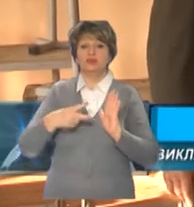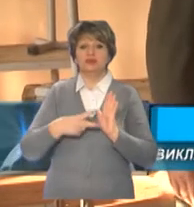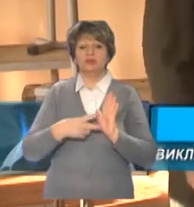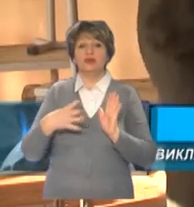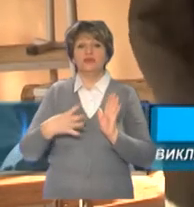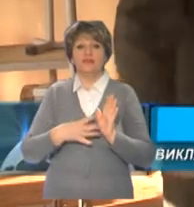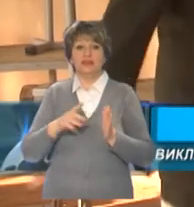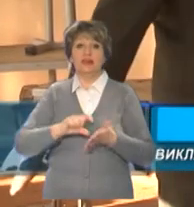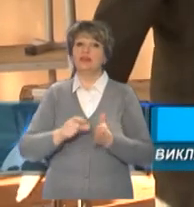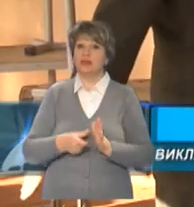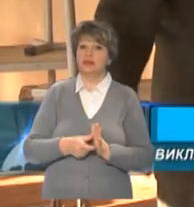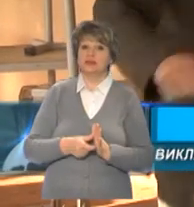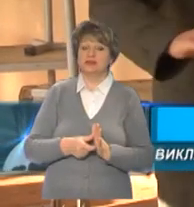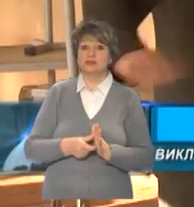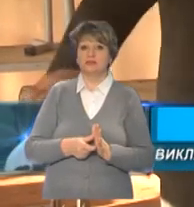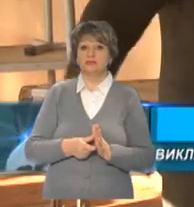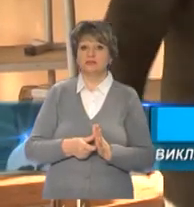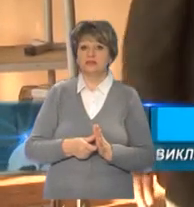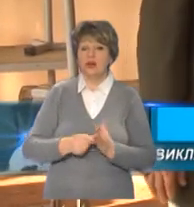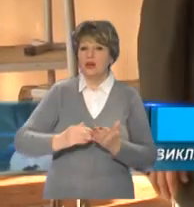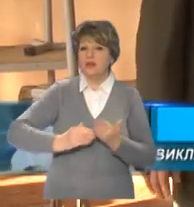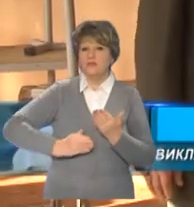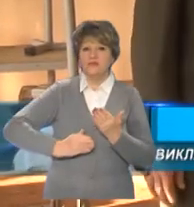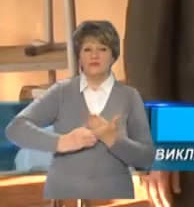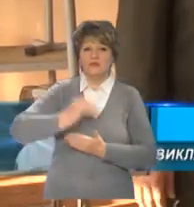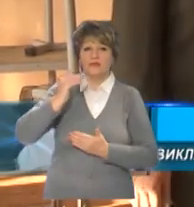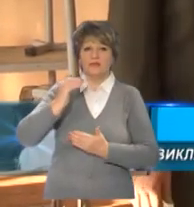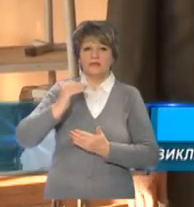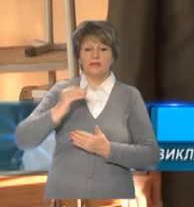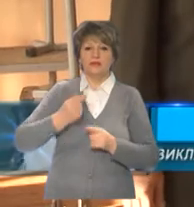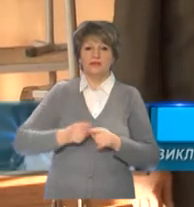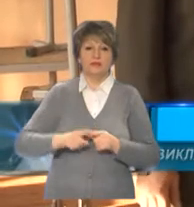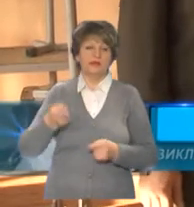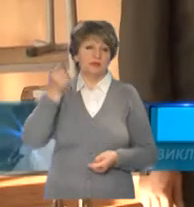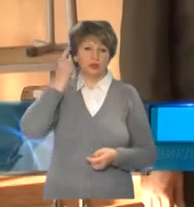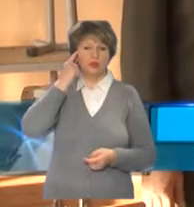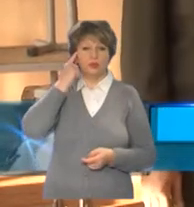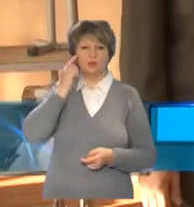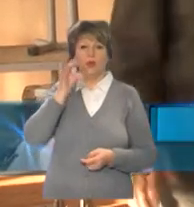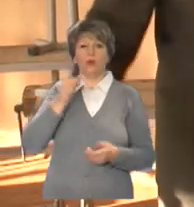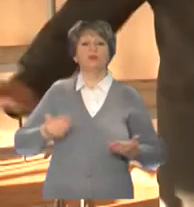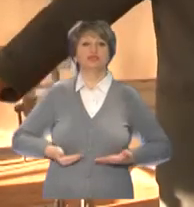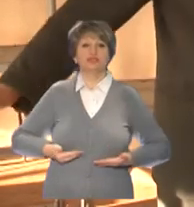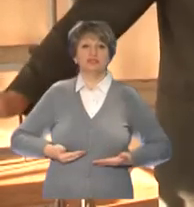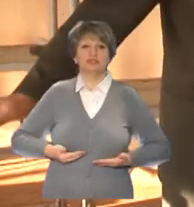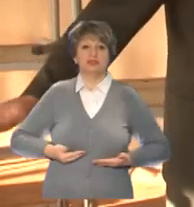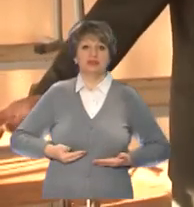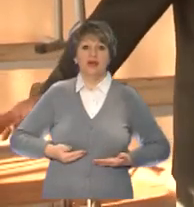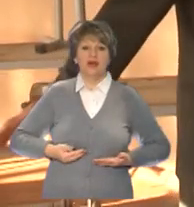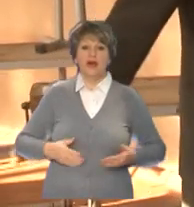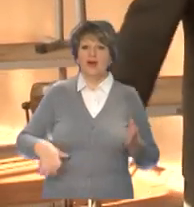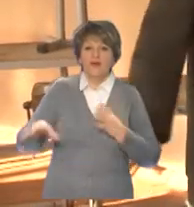5, 6, 7, 8, 9 клас. Оптиміст вищого класу. Це, во-первых. Во-вторых, він тут на ньому їздили